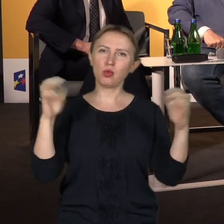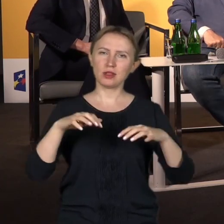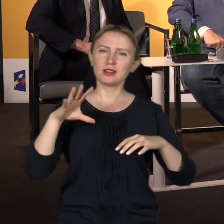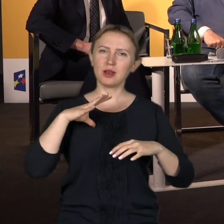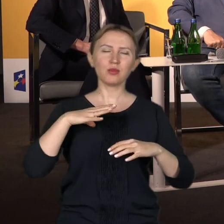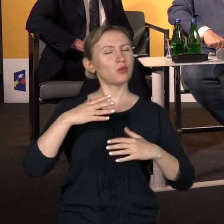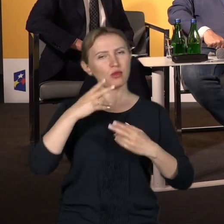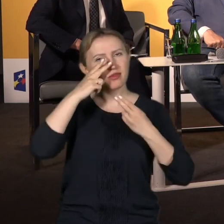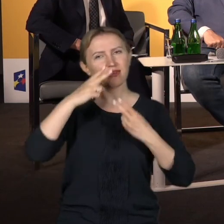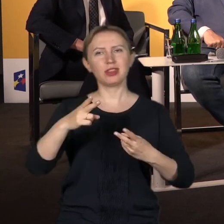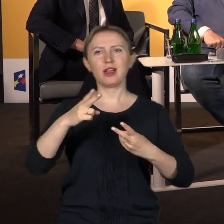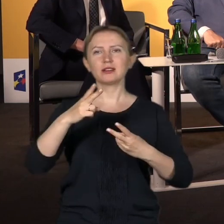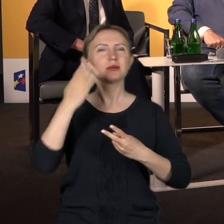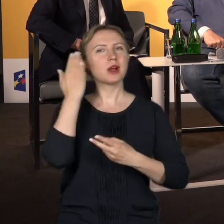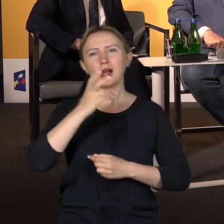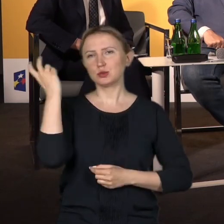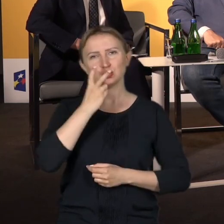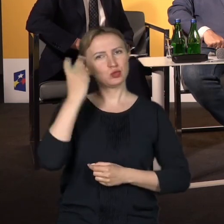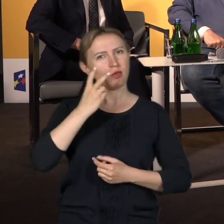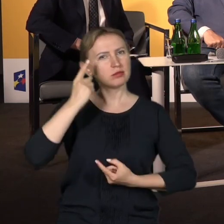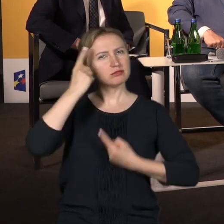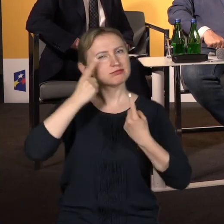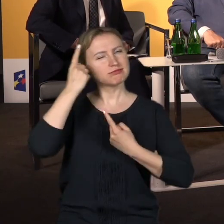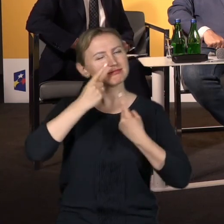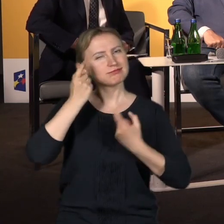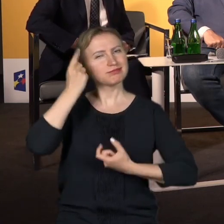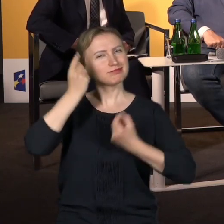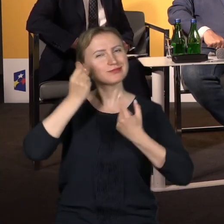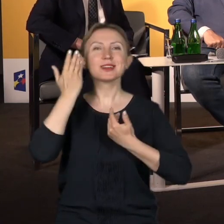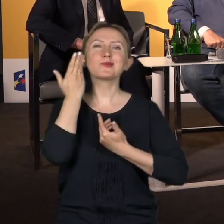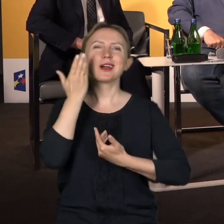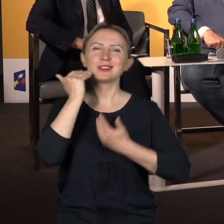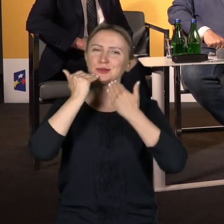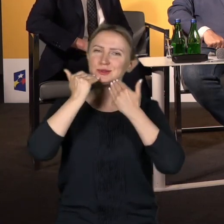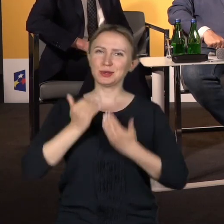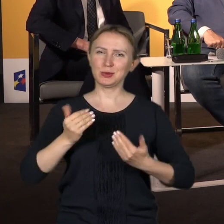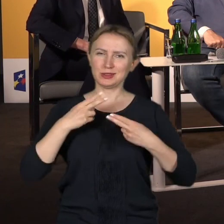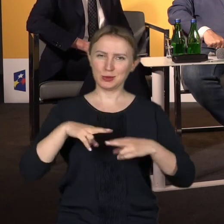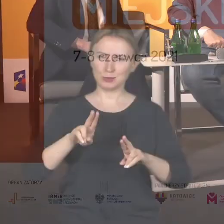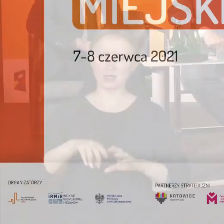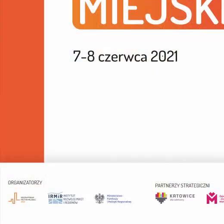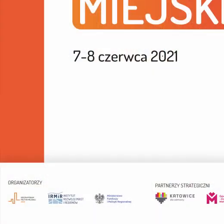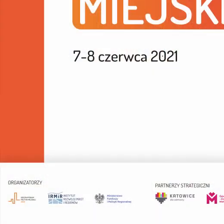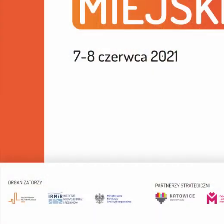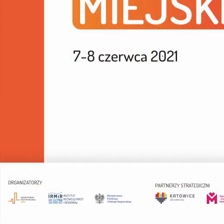spotkaniem obfitującym w wiele bardzo ciekawych refleksji, bardzo ciekawych pomysłów. Bardzo dziękuję za udział.